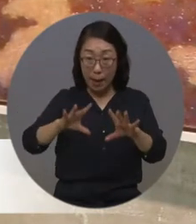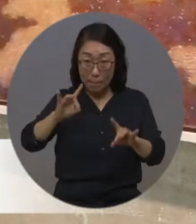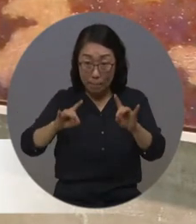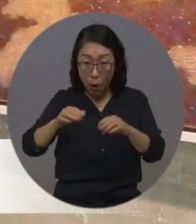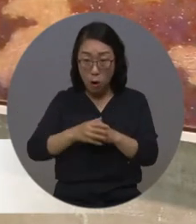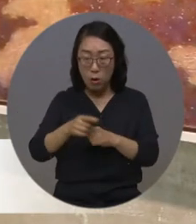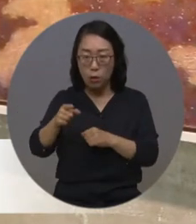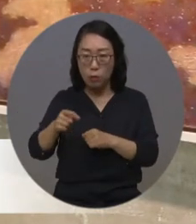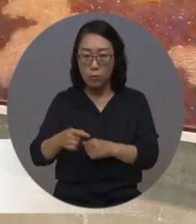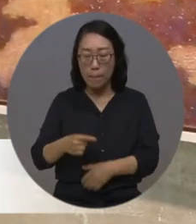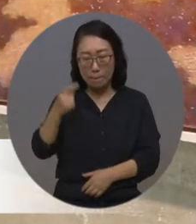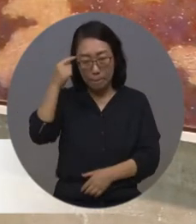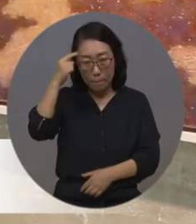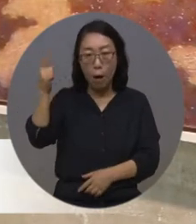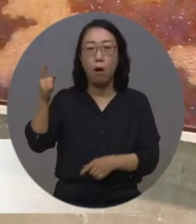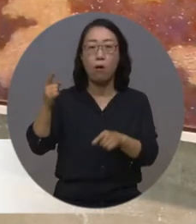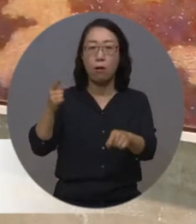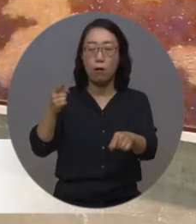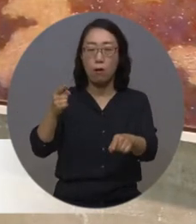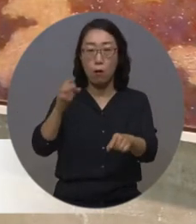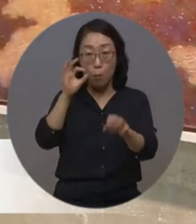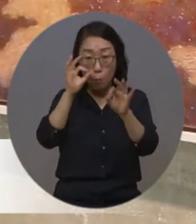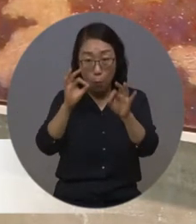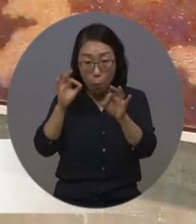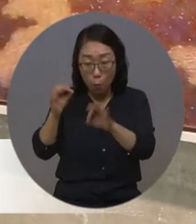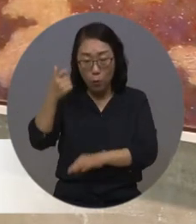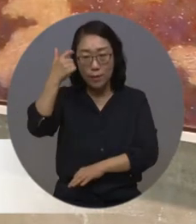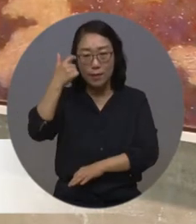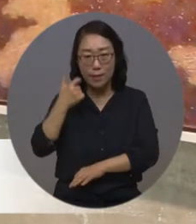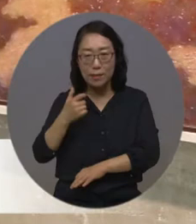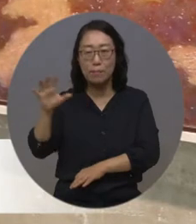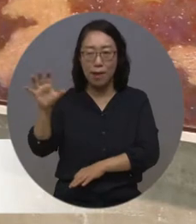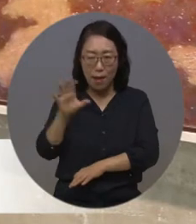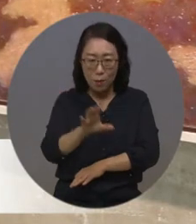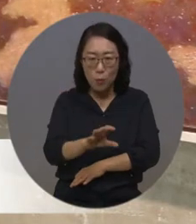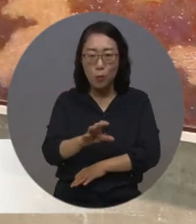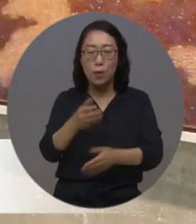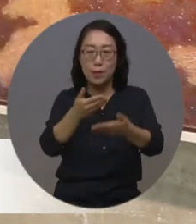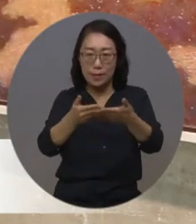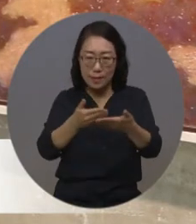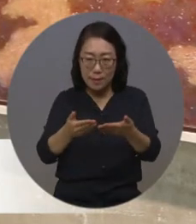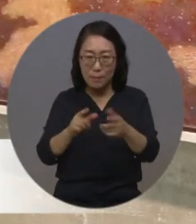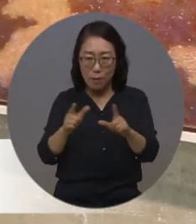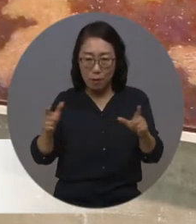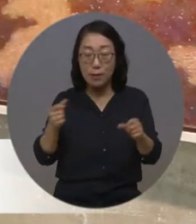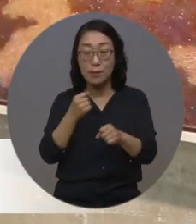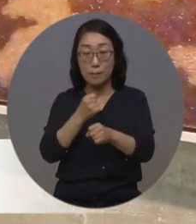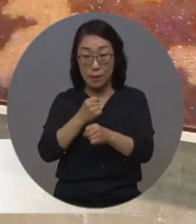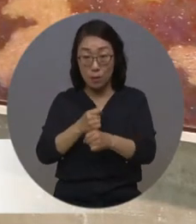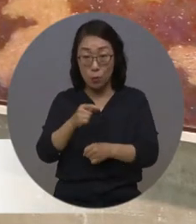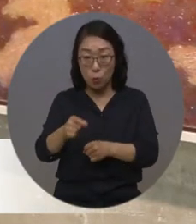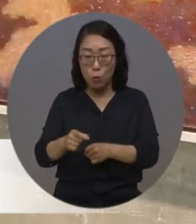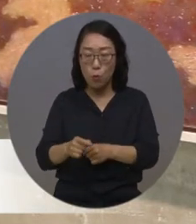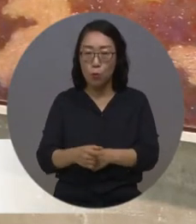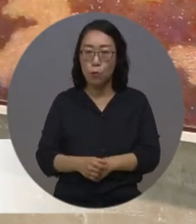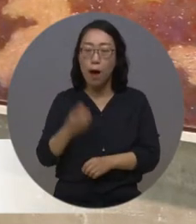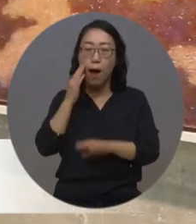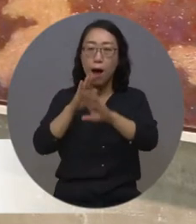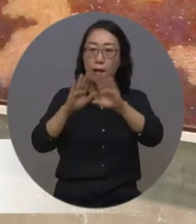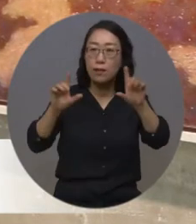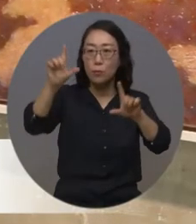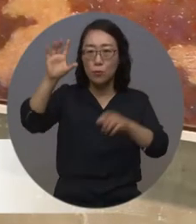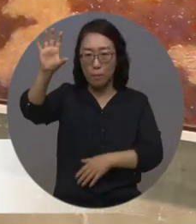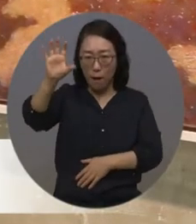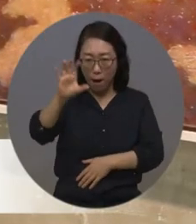작가님께서 갯벌에서 영감을 받아서 작업을 하신 거고요. 이제 갯벌을 표현하시면서 약간 우주의 인상을